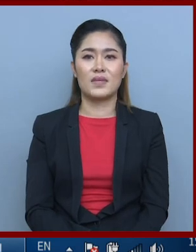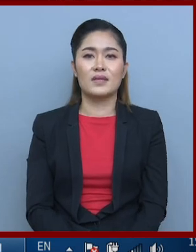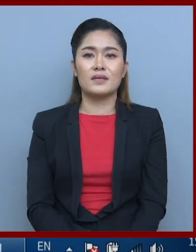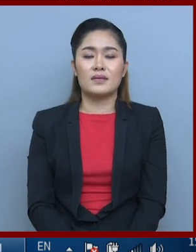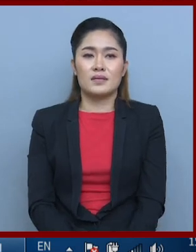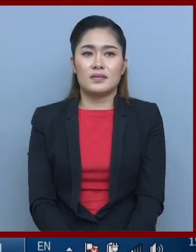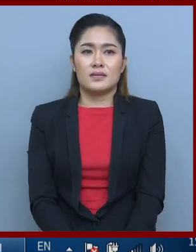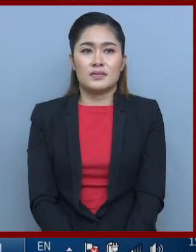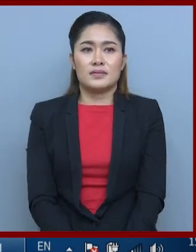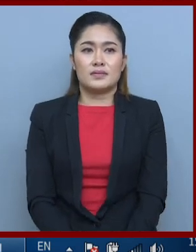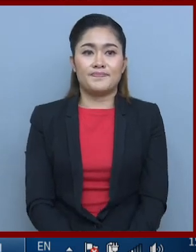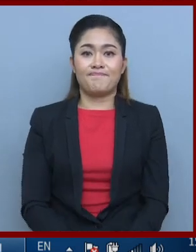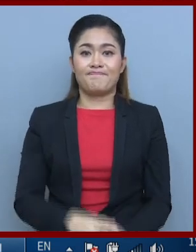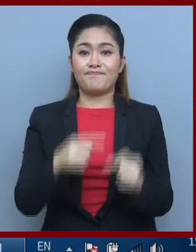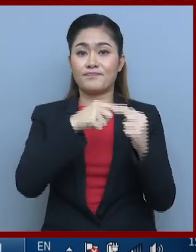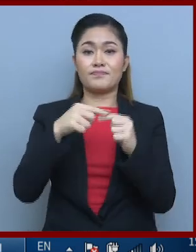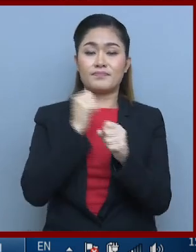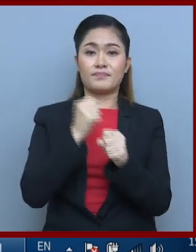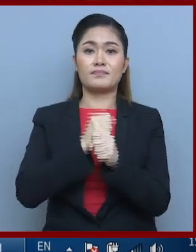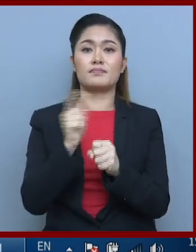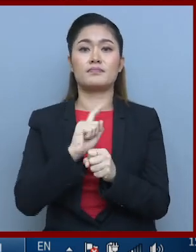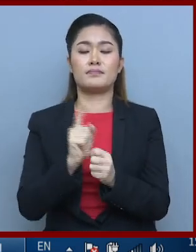จากนั้นเราเข้าไปที่อะไรครับ